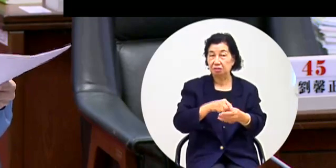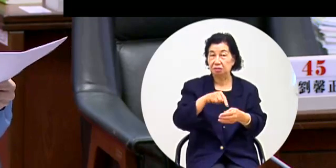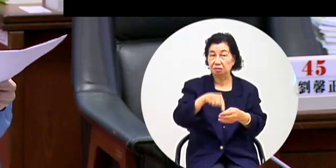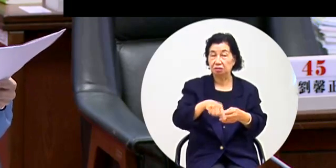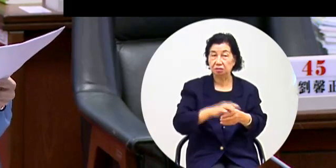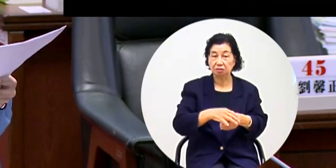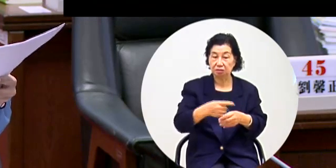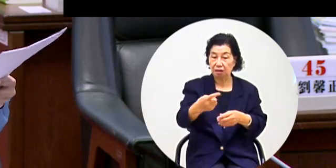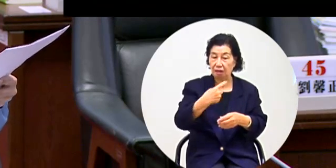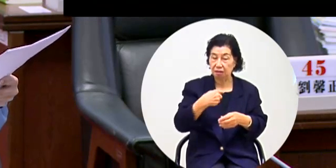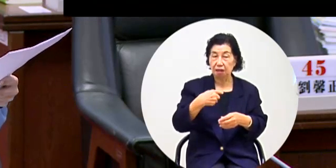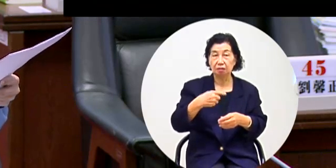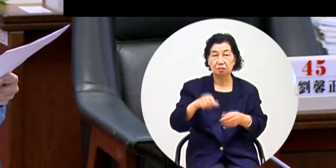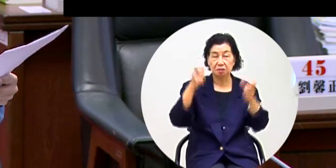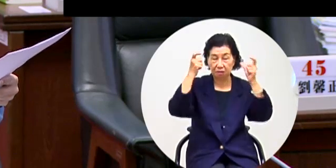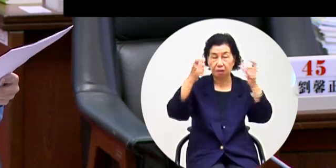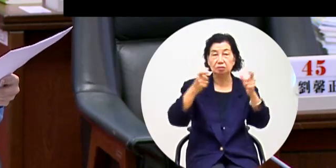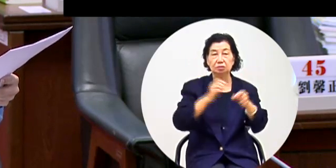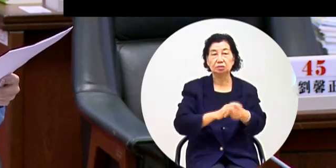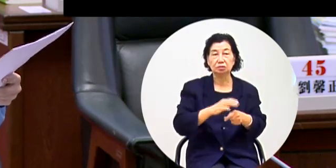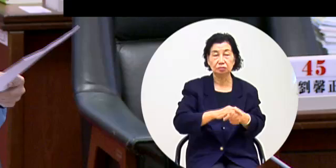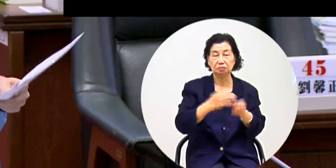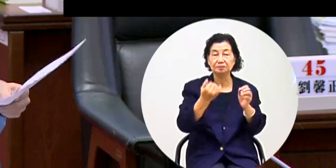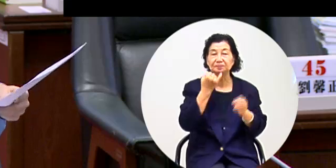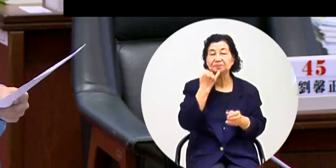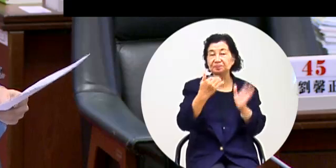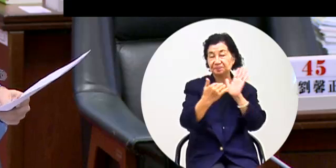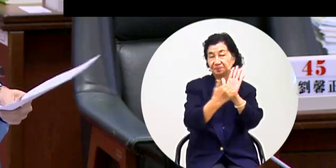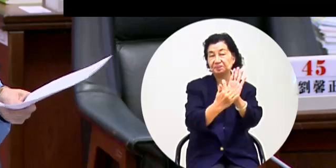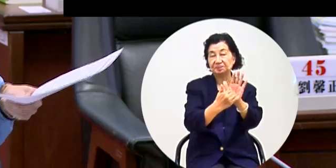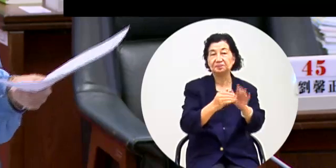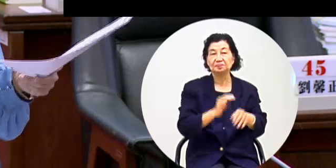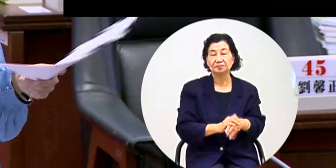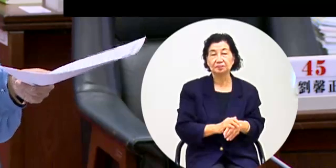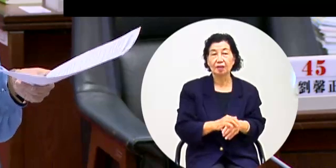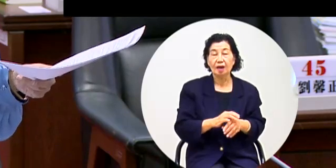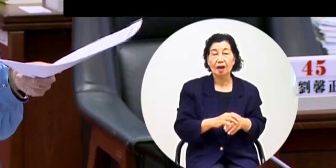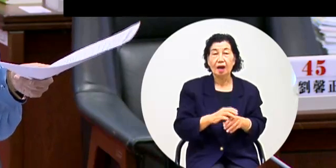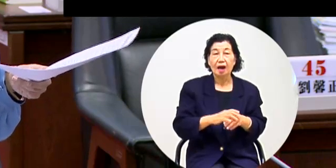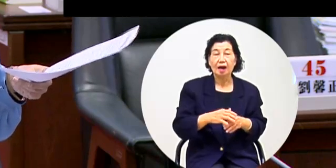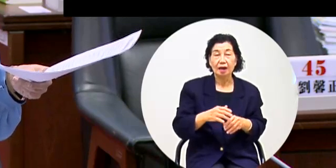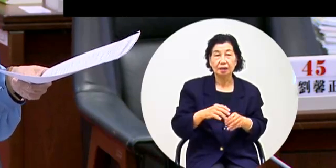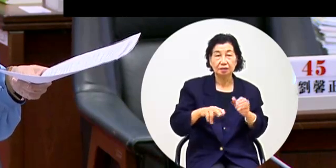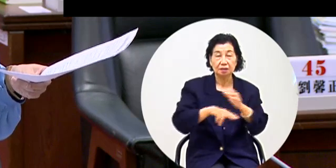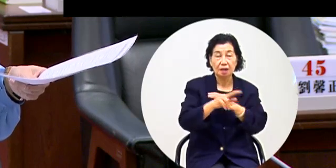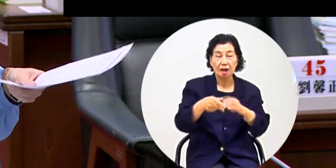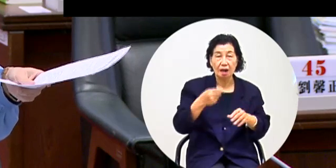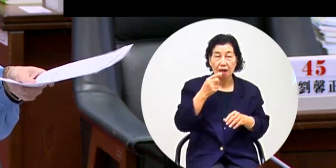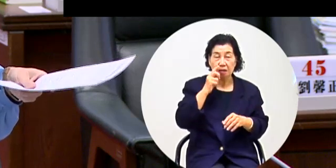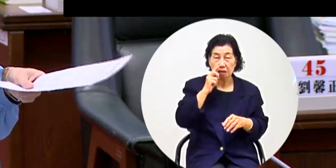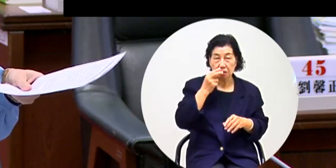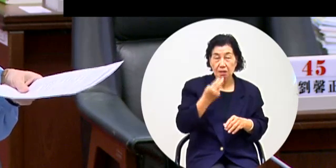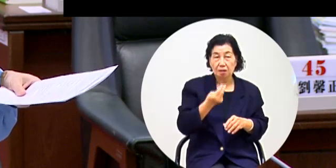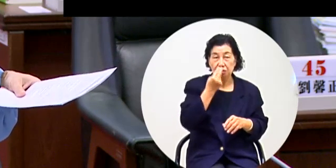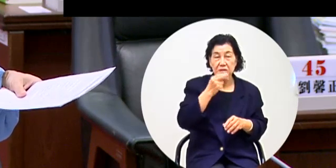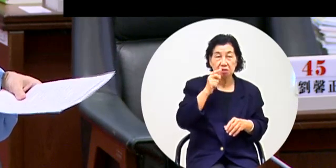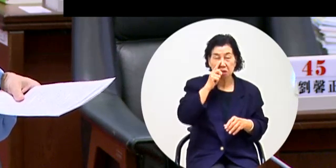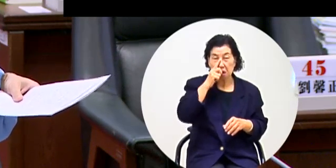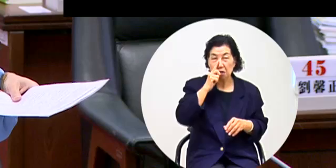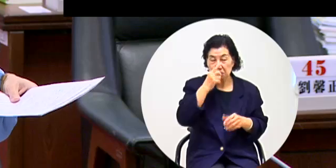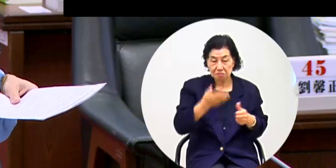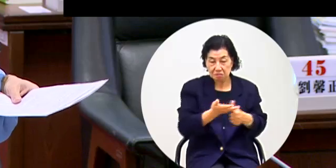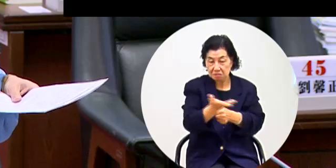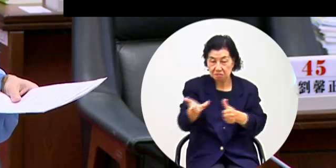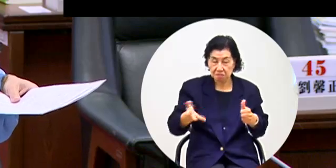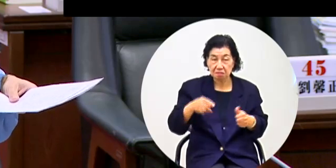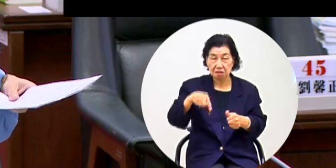必要去承受这些空污跟这些底渣的污染。那我今天虽然没有问局长，我也希望局长刚刚市长所说的能够如